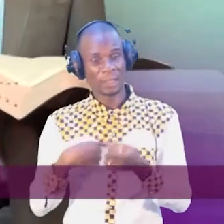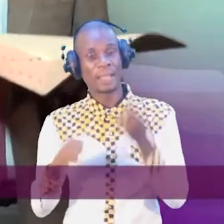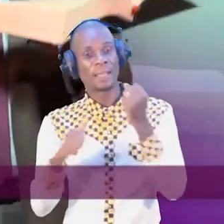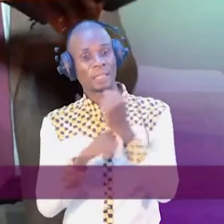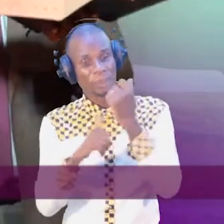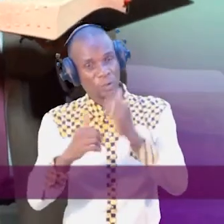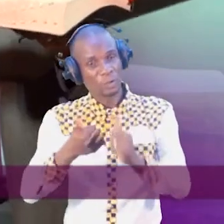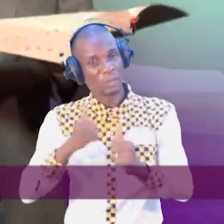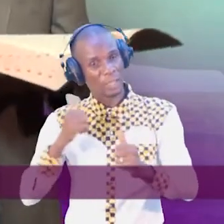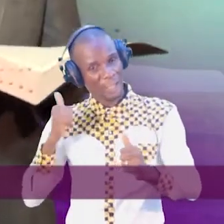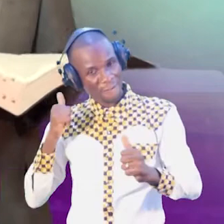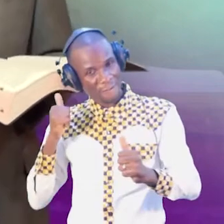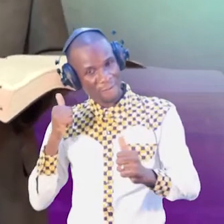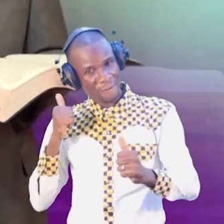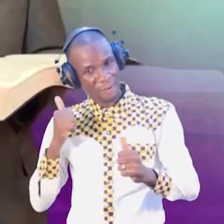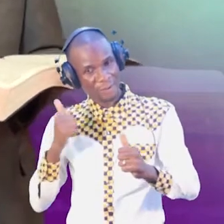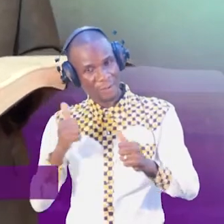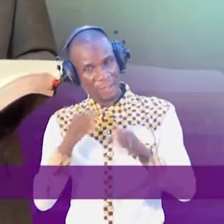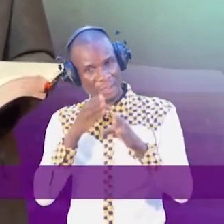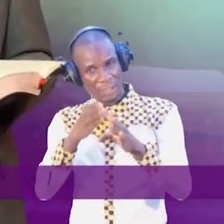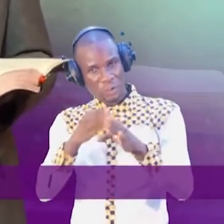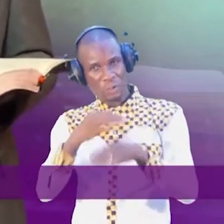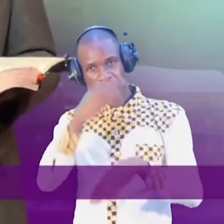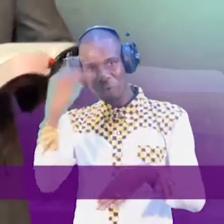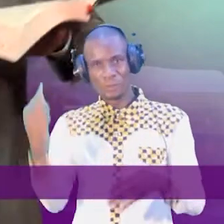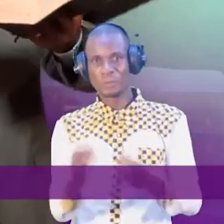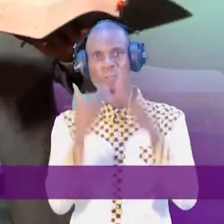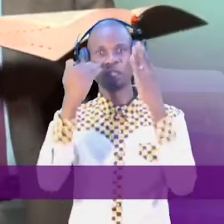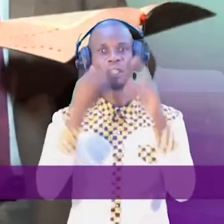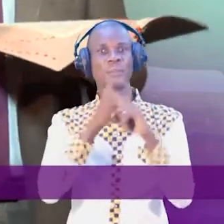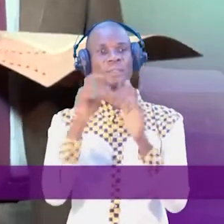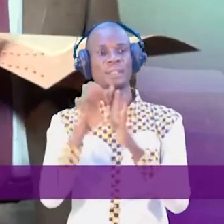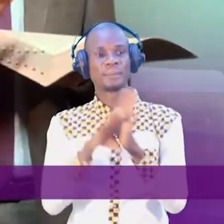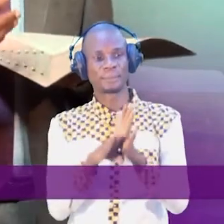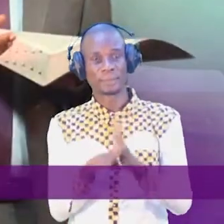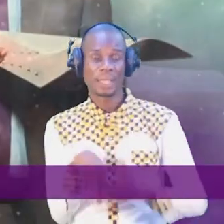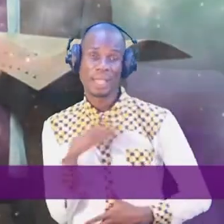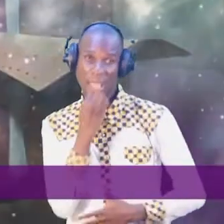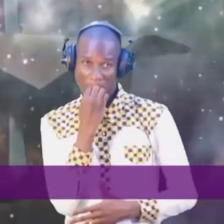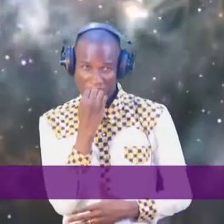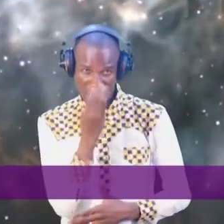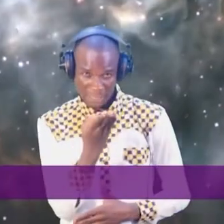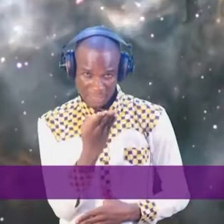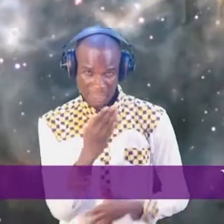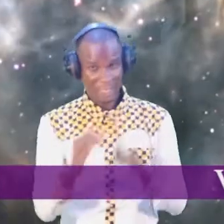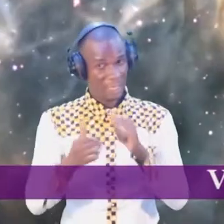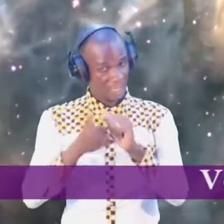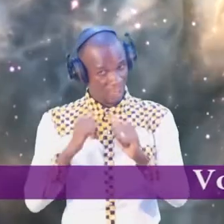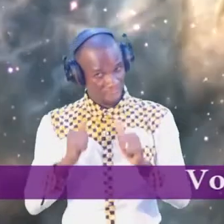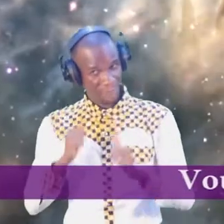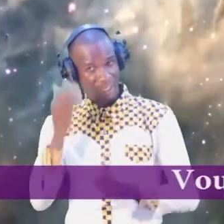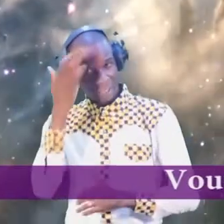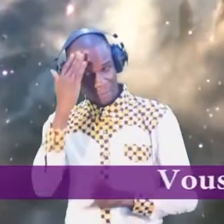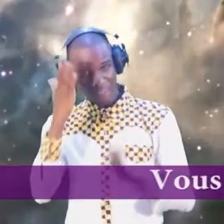mibale. Biblia zali kolobe ete Nzambe apesaki mibeko zomi connaître sa présence tango ayebaki na